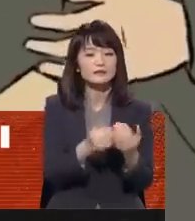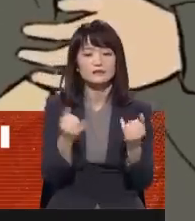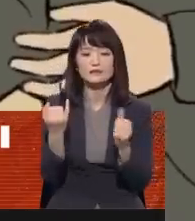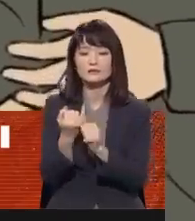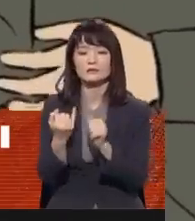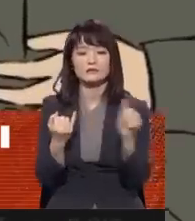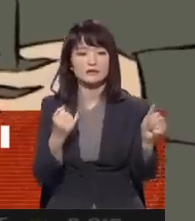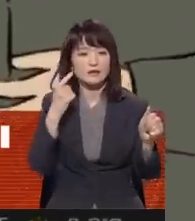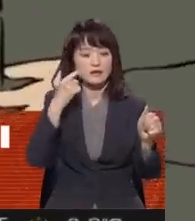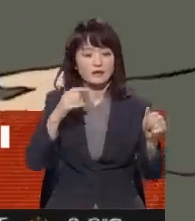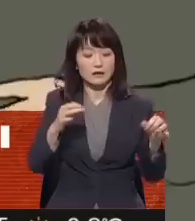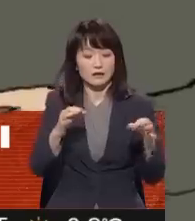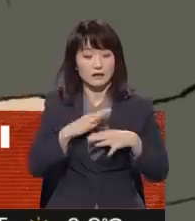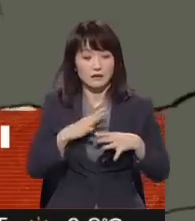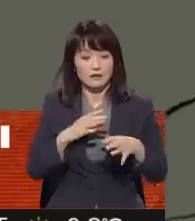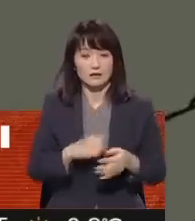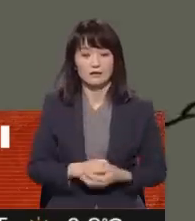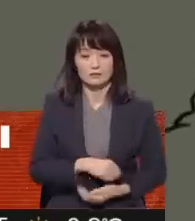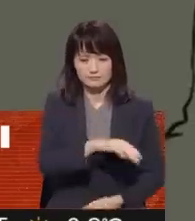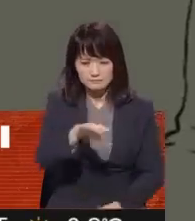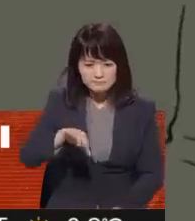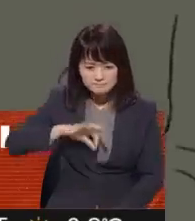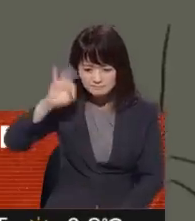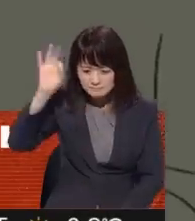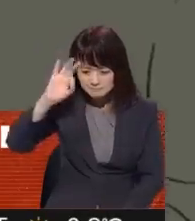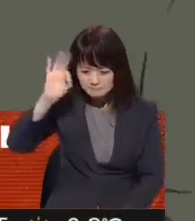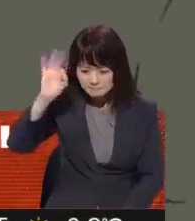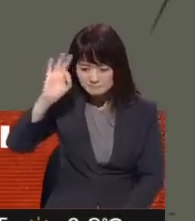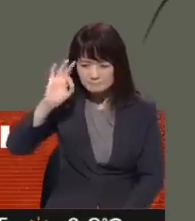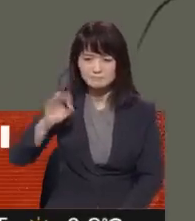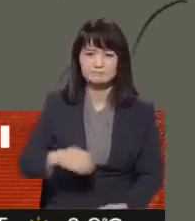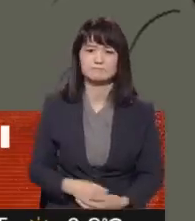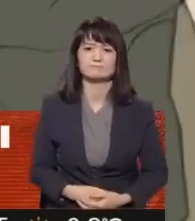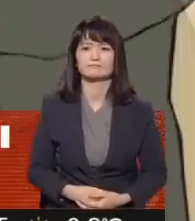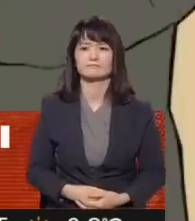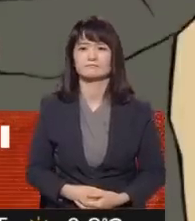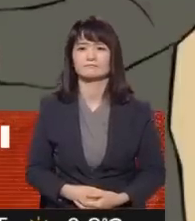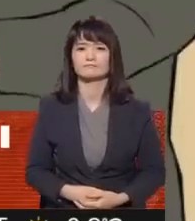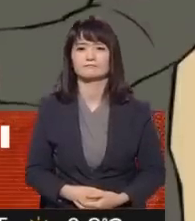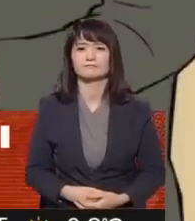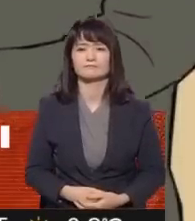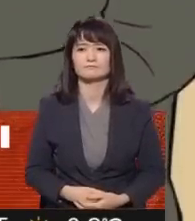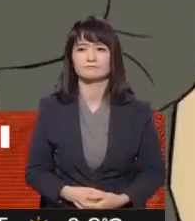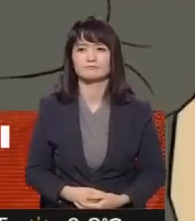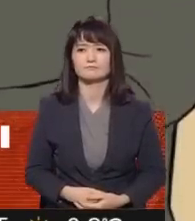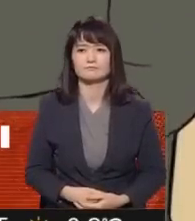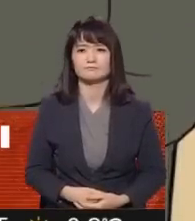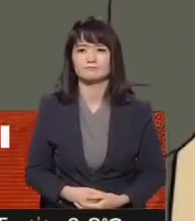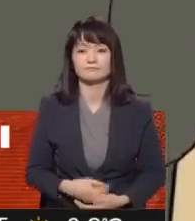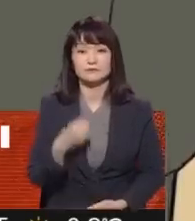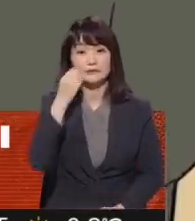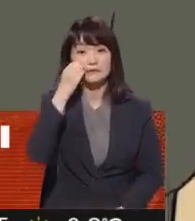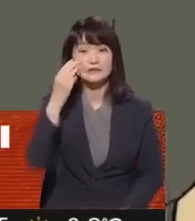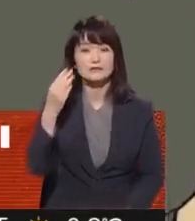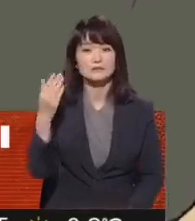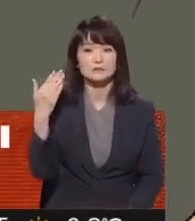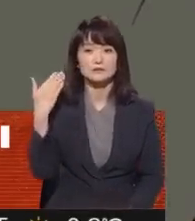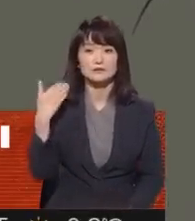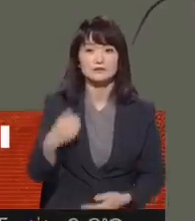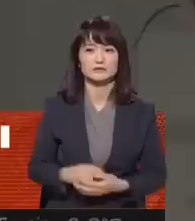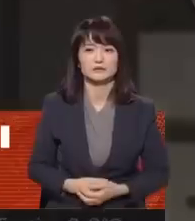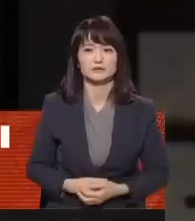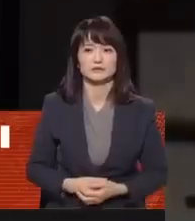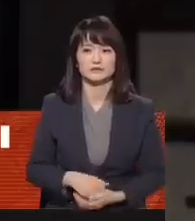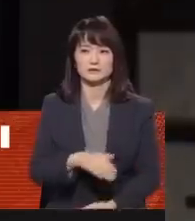너무 놀라서 이제 여기저기 수소문을 해 봅니다 알고 보니까 3개월 전에도 이미 상관암과의